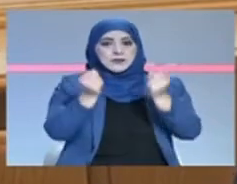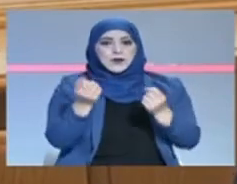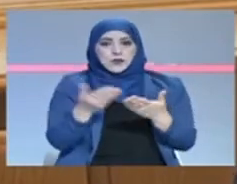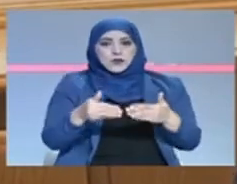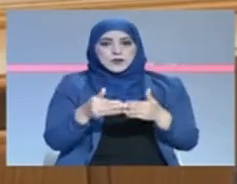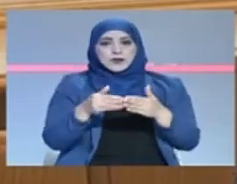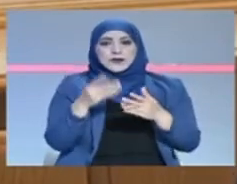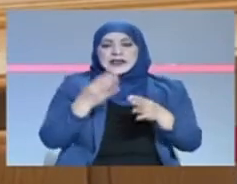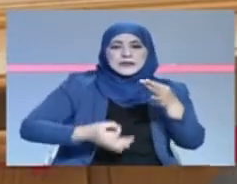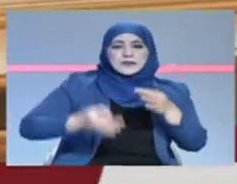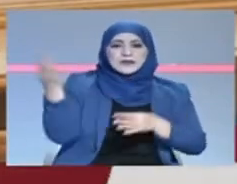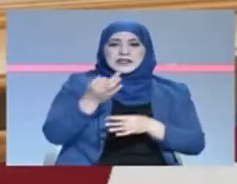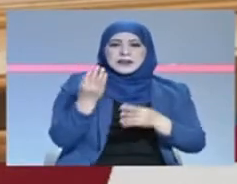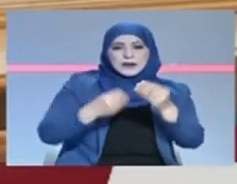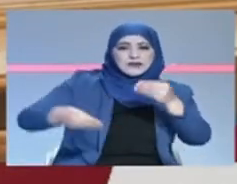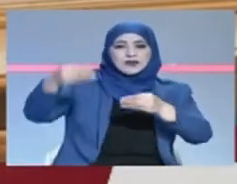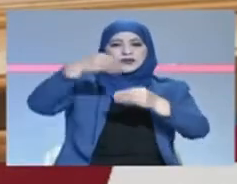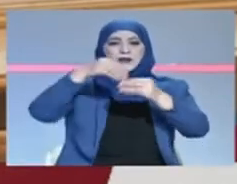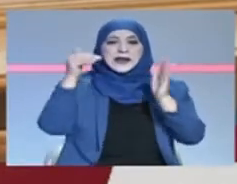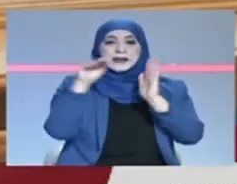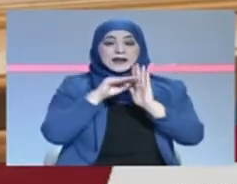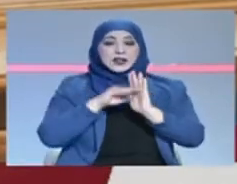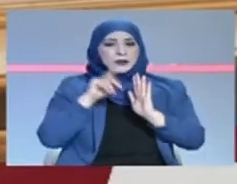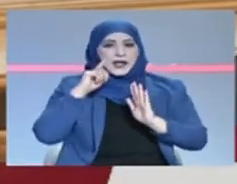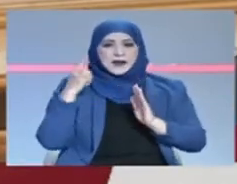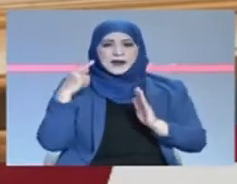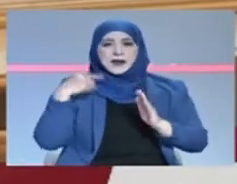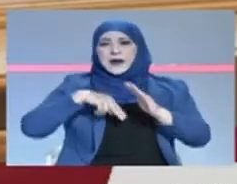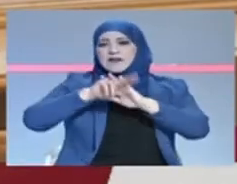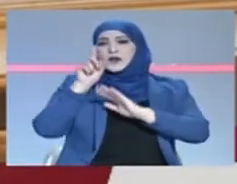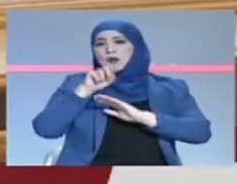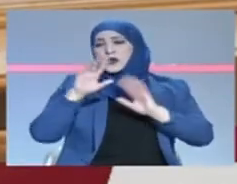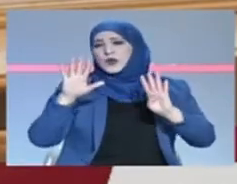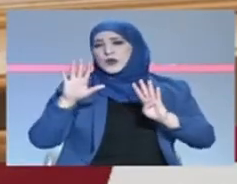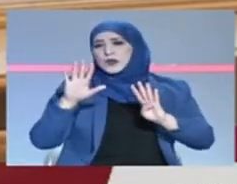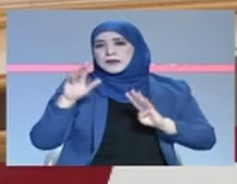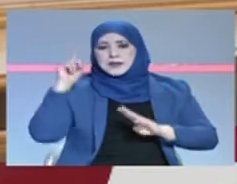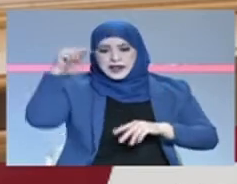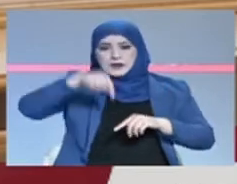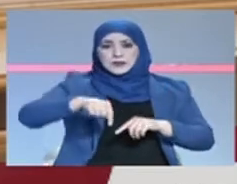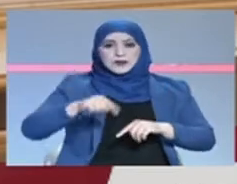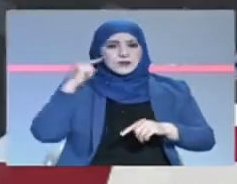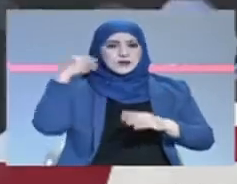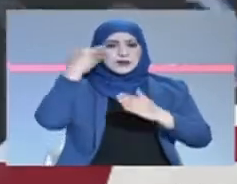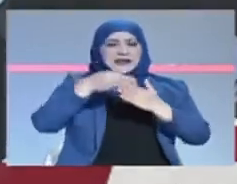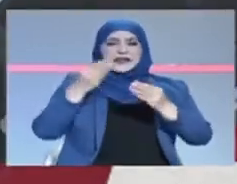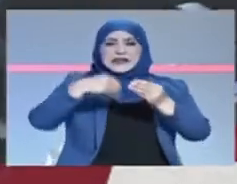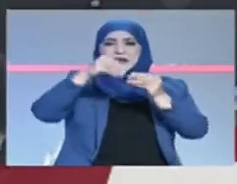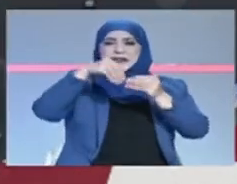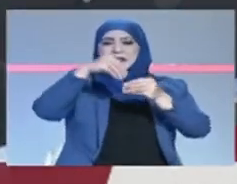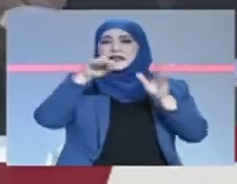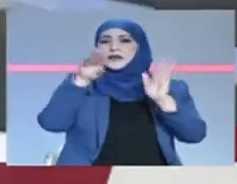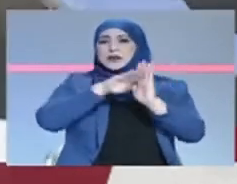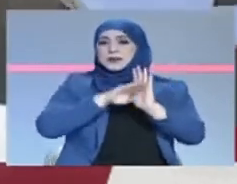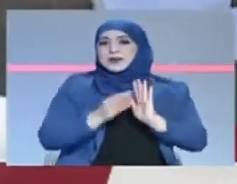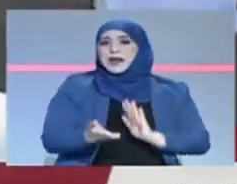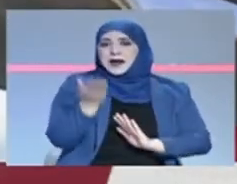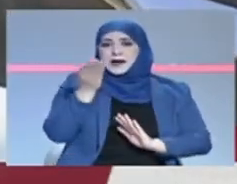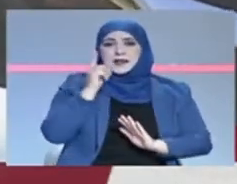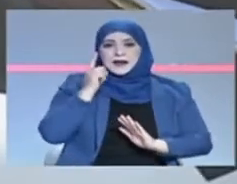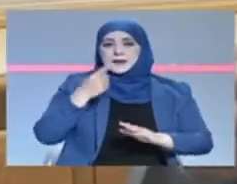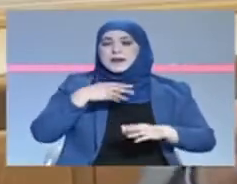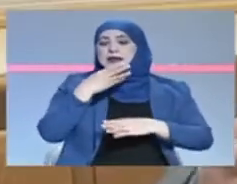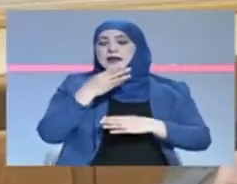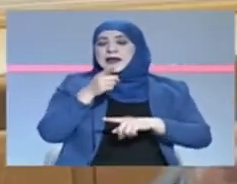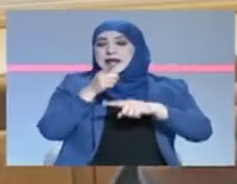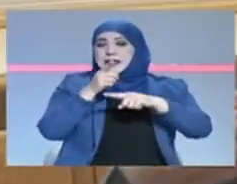نسبة التجاوزات من 2016 إلى حد التاريخ ما فتئت تتقهقر في النصف الأول من سنة